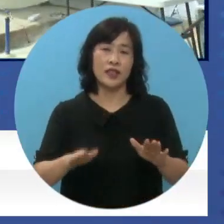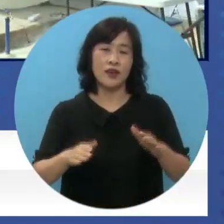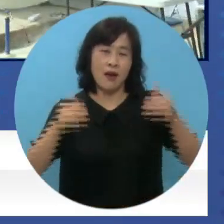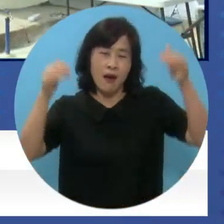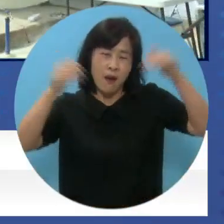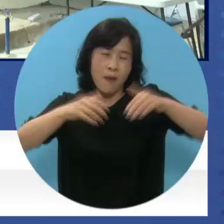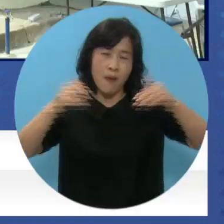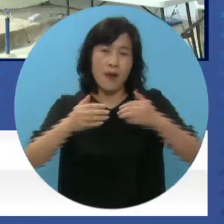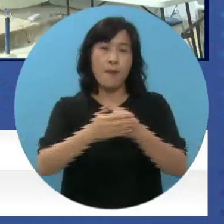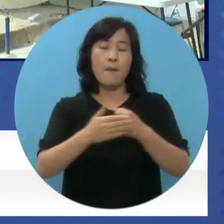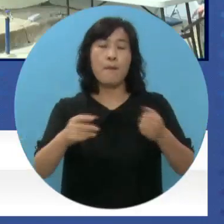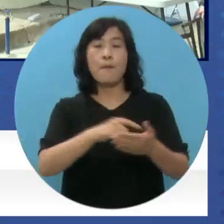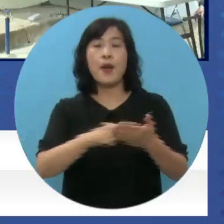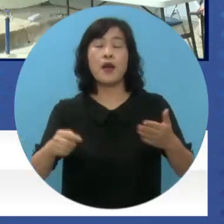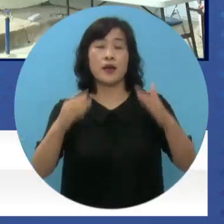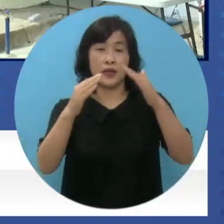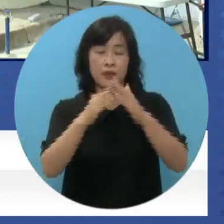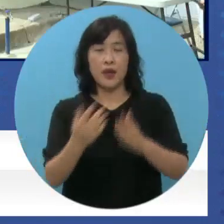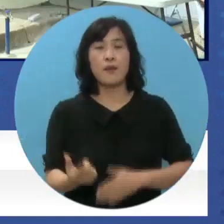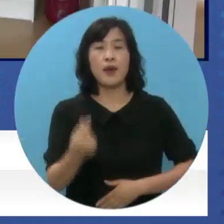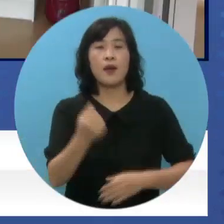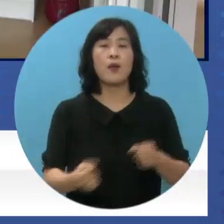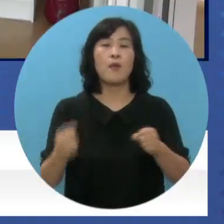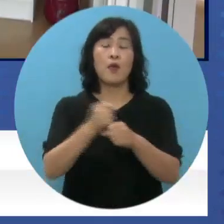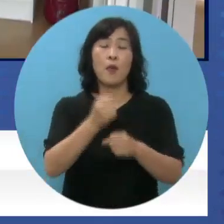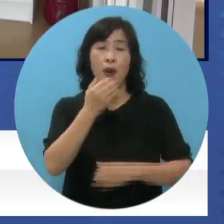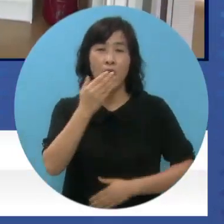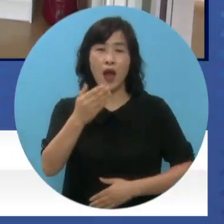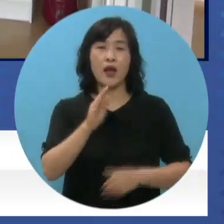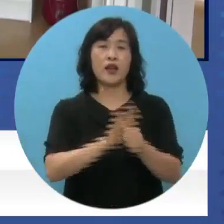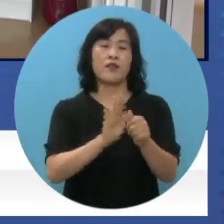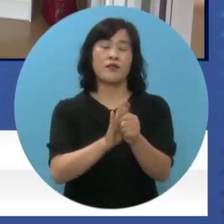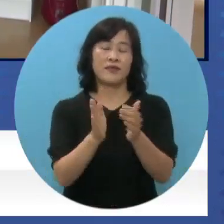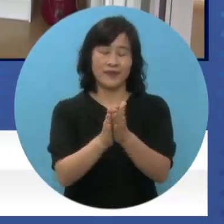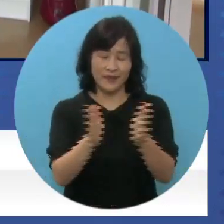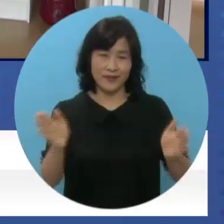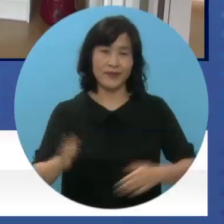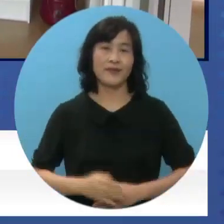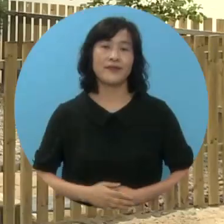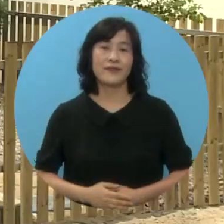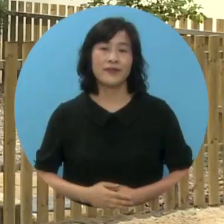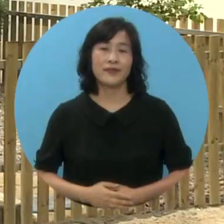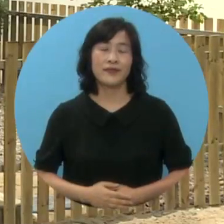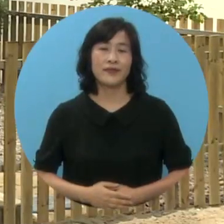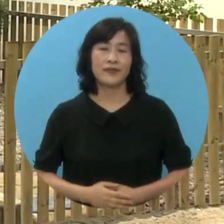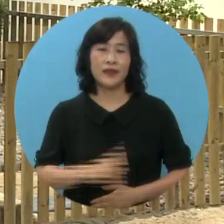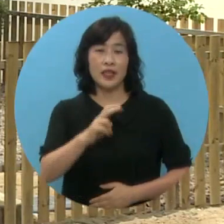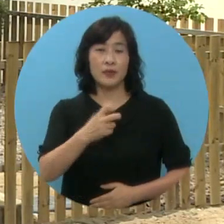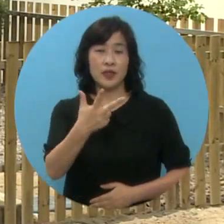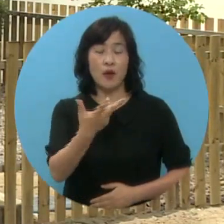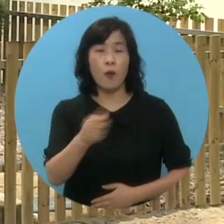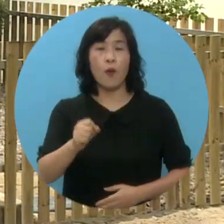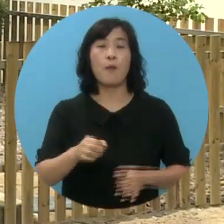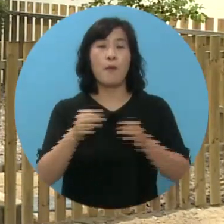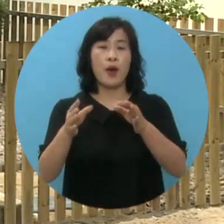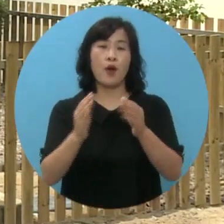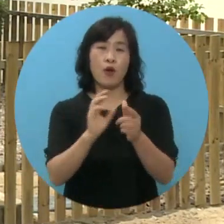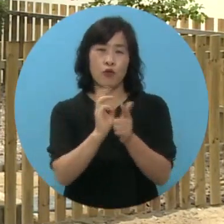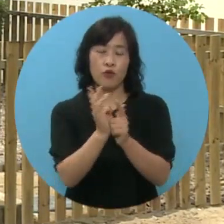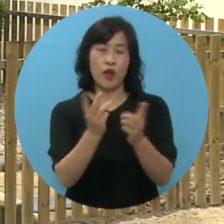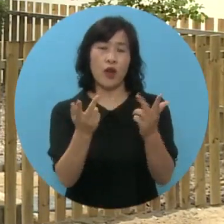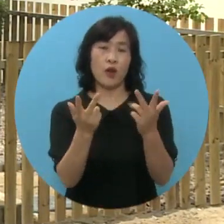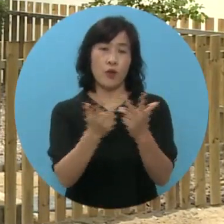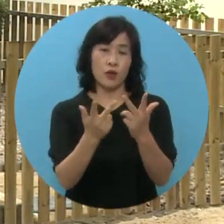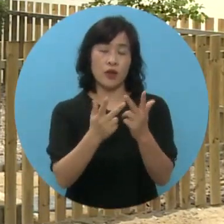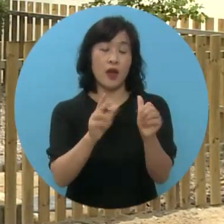전남도는 최근 집중호우로 피해를 입은 주택이 하루빨리 복구되도록 지원에 나섰습니다. 도는 27억 원을 들여